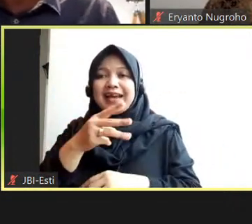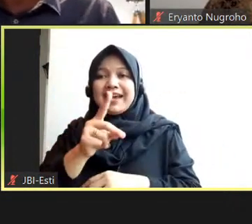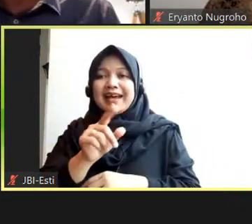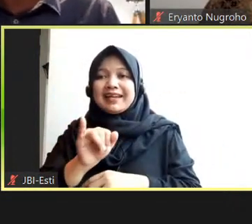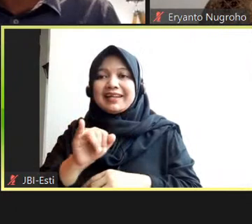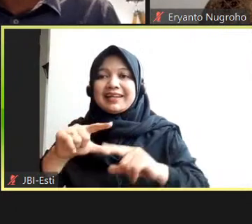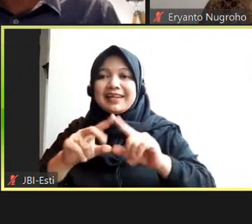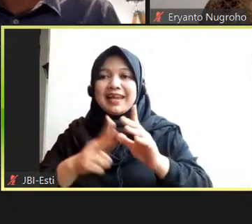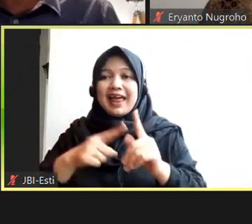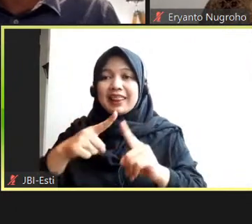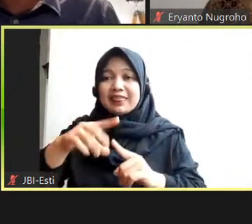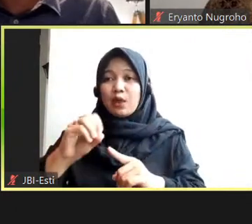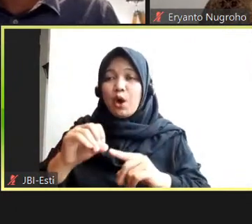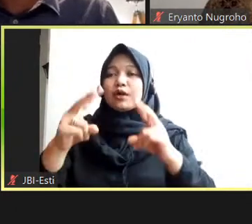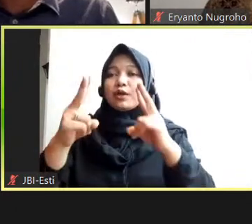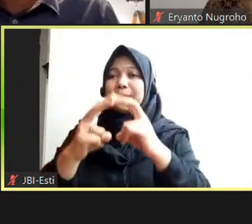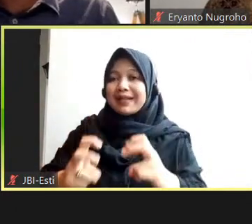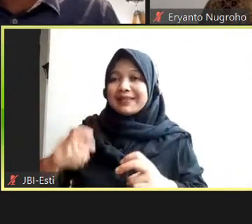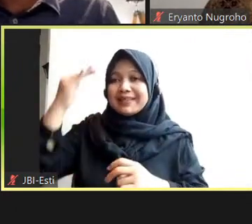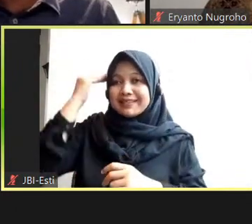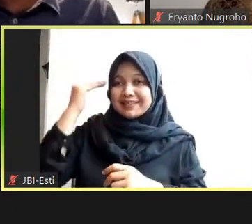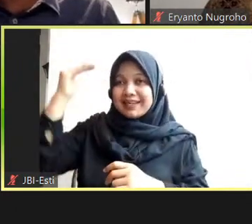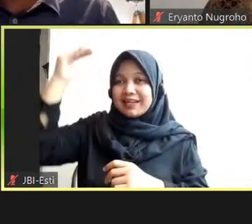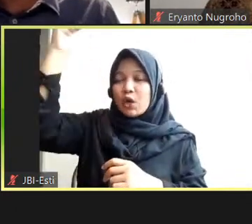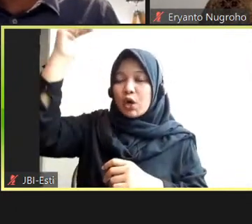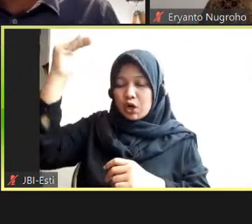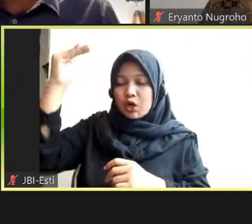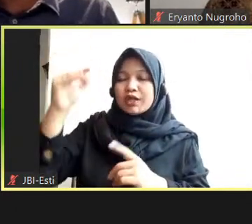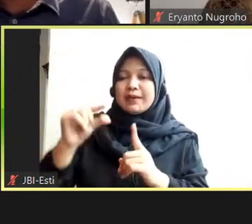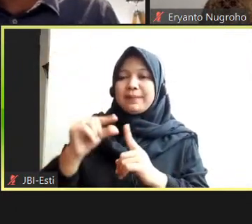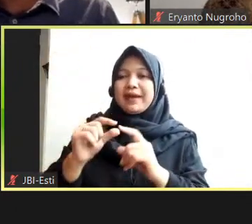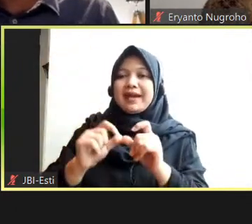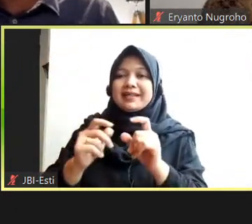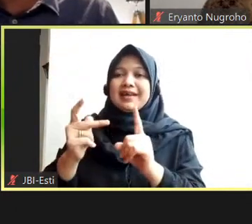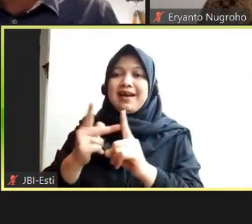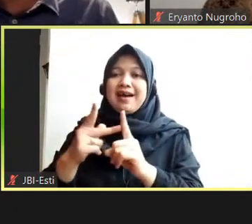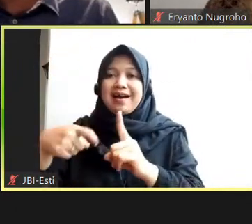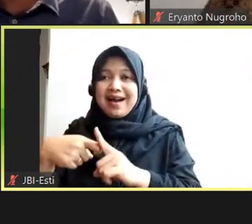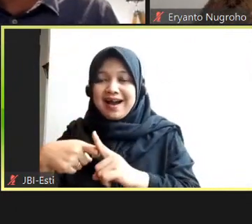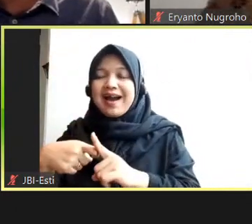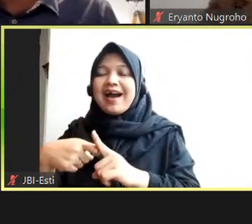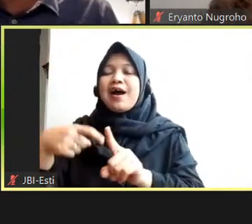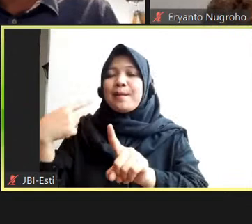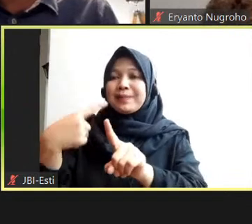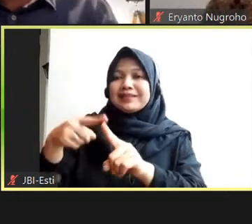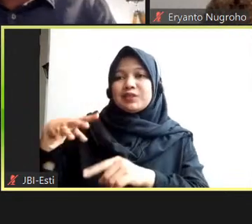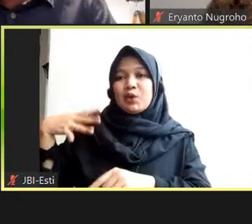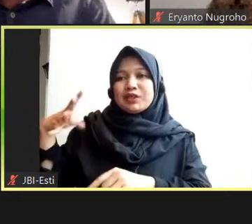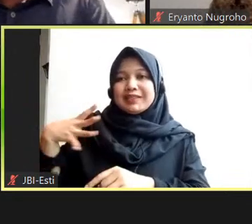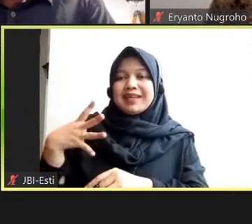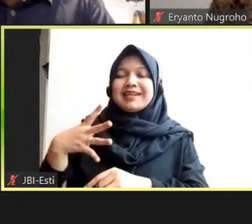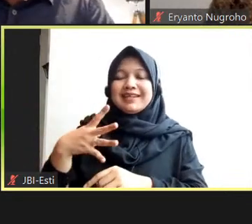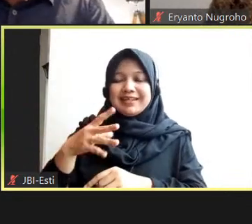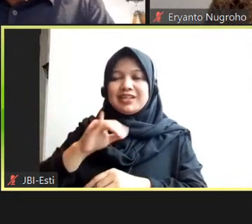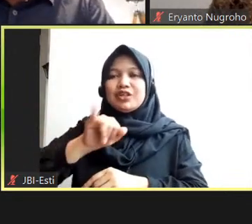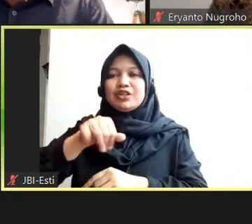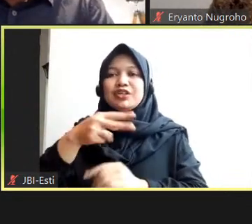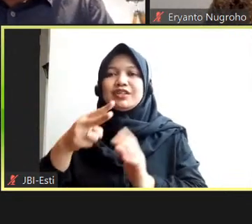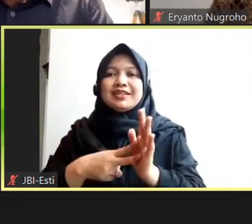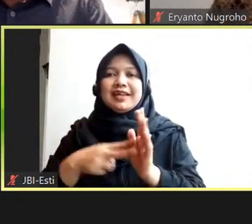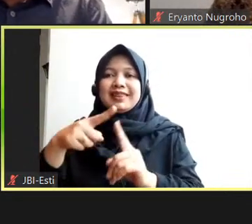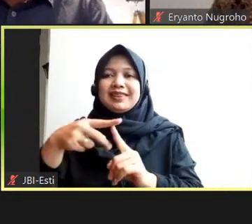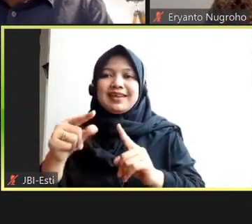di PSHK dan juga pengajar di Sekolah Tinggi Hukum Indonesia Jentera. Bang Eri ini adalah Direktur Eksekutif